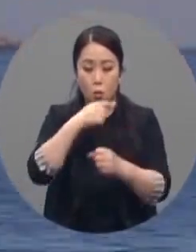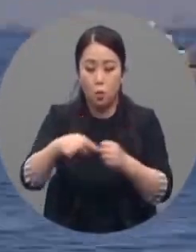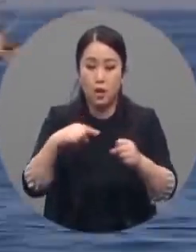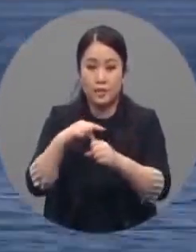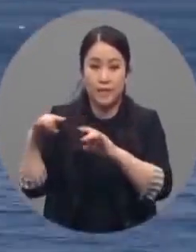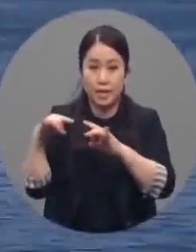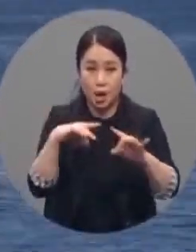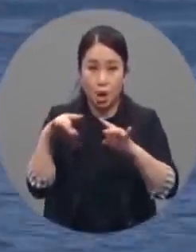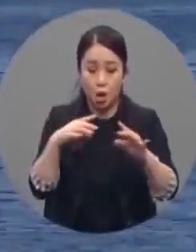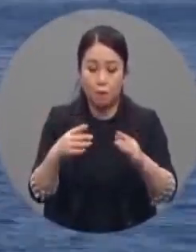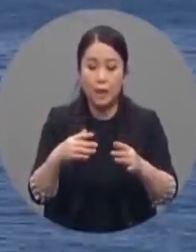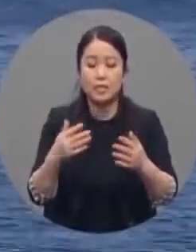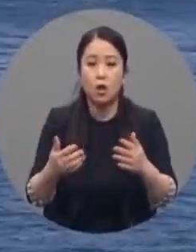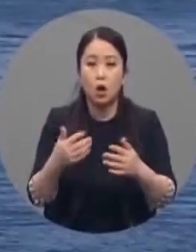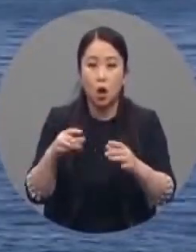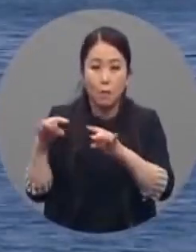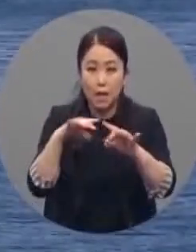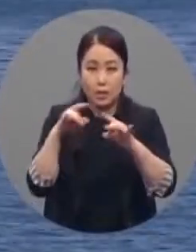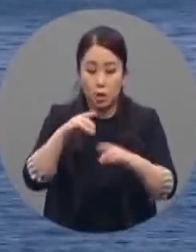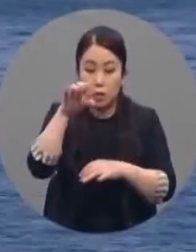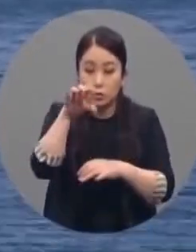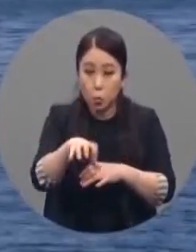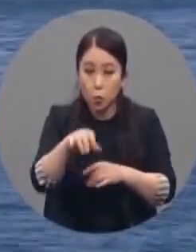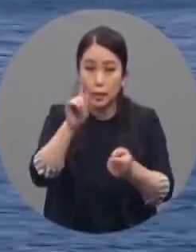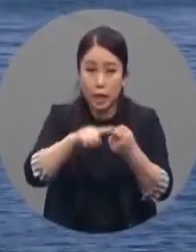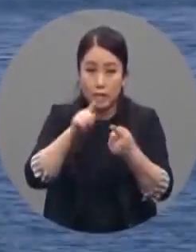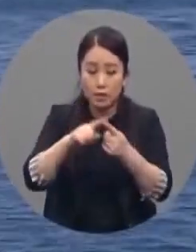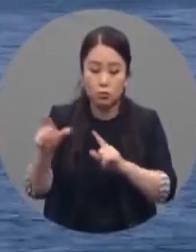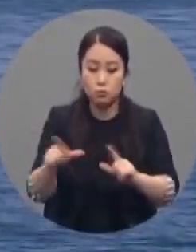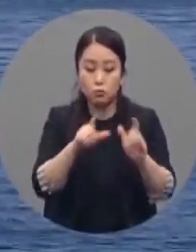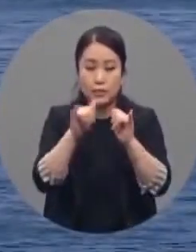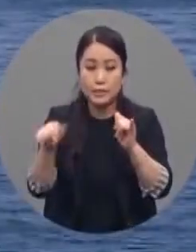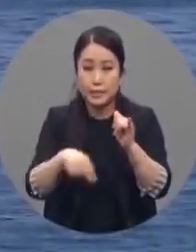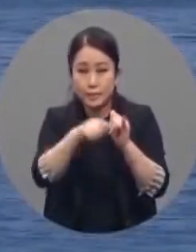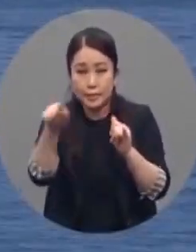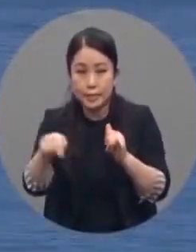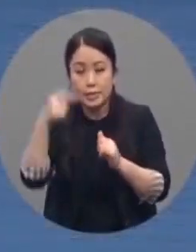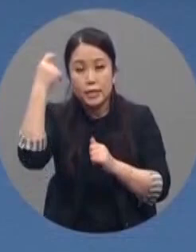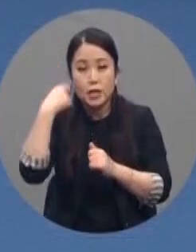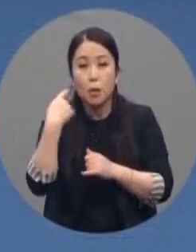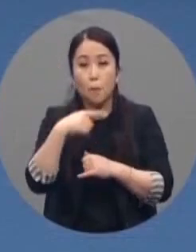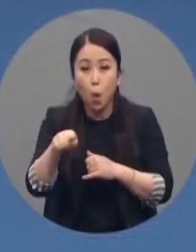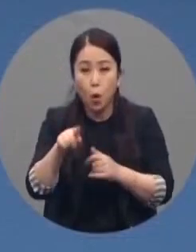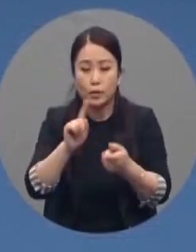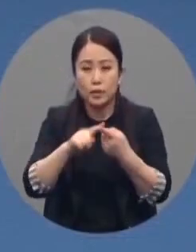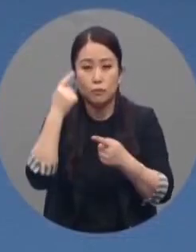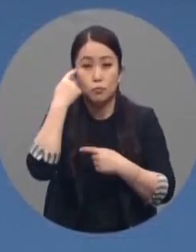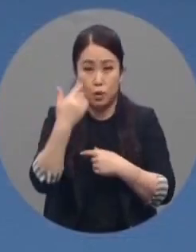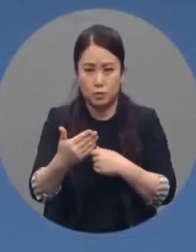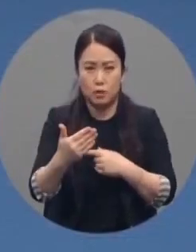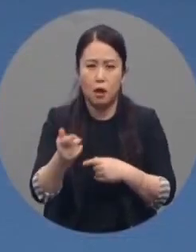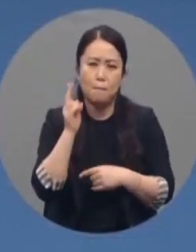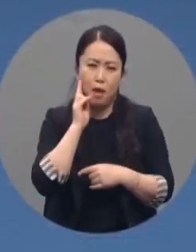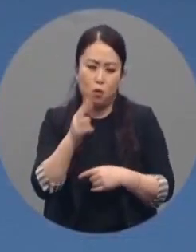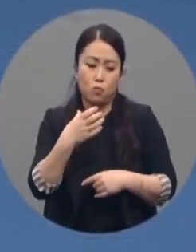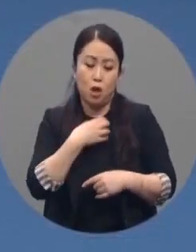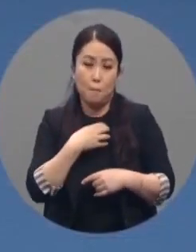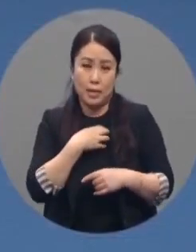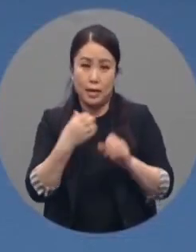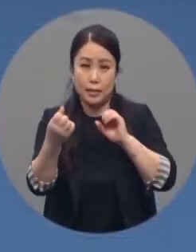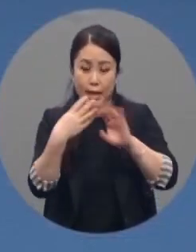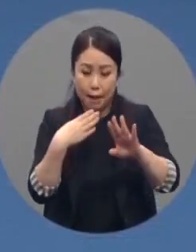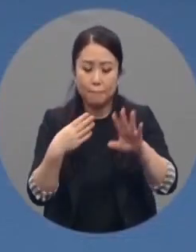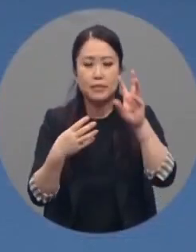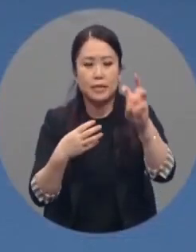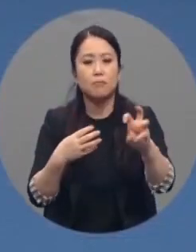원자력 발전소에 대해 지역 주민들이 어떻게 느끼는지 물었습니다 매우 위험하다고 답한 비율이 31%